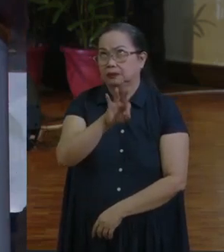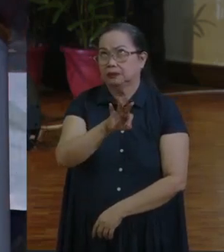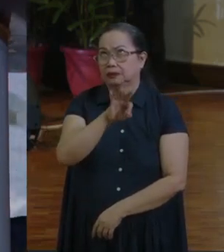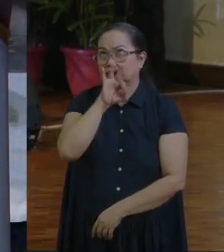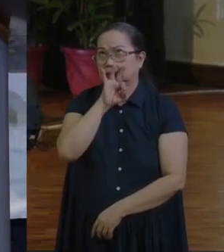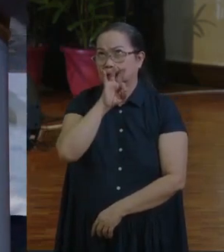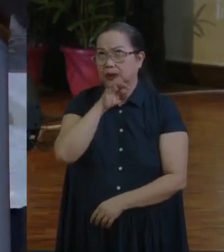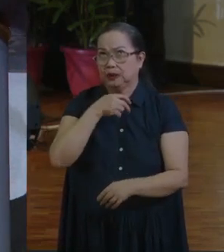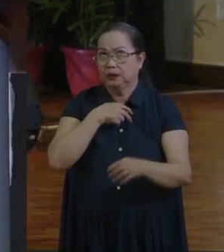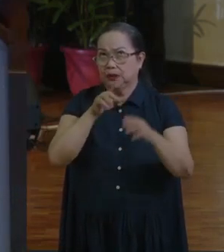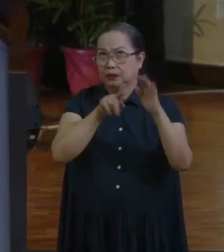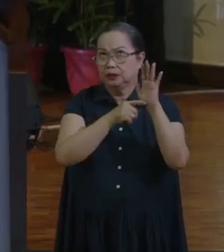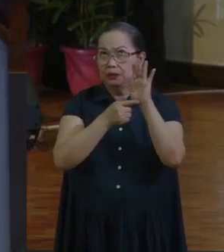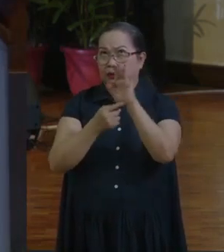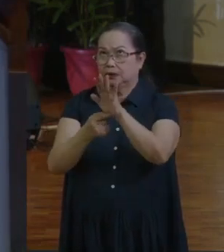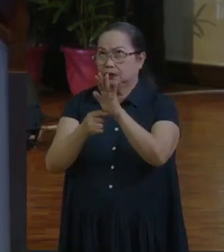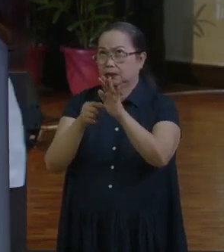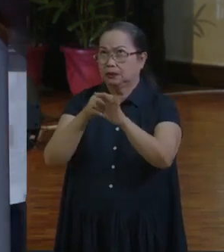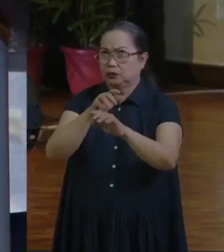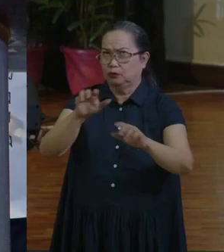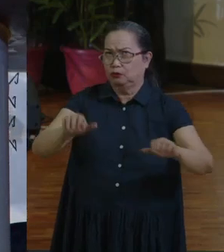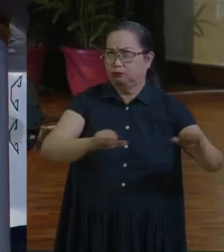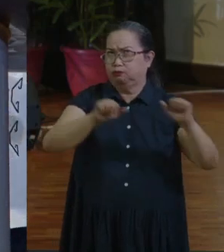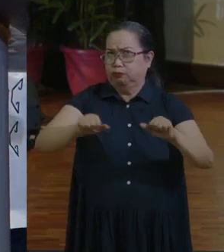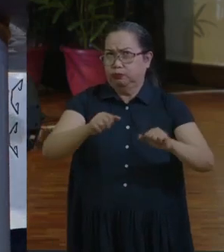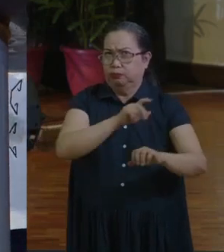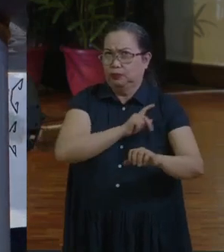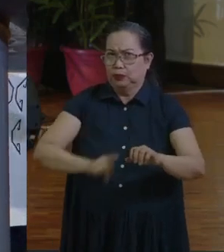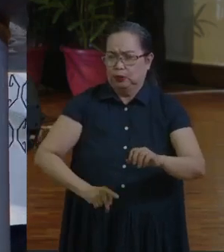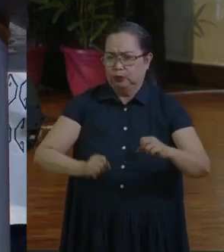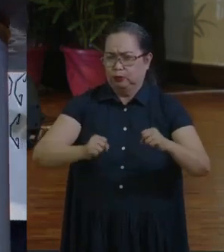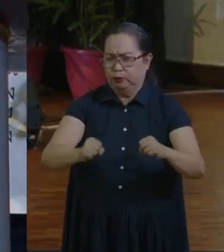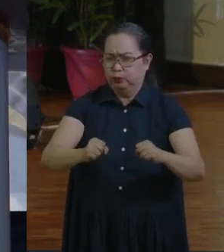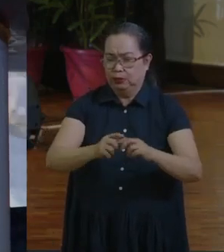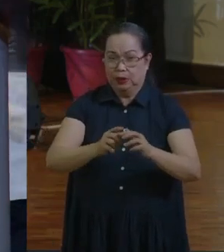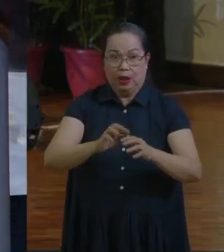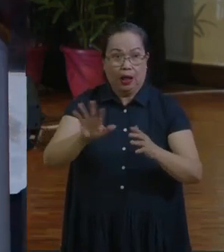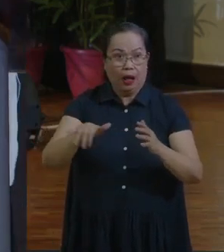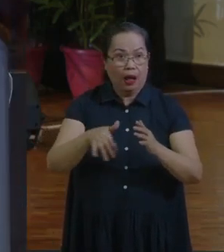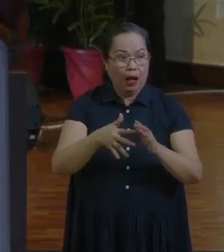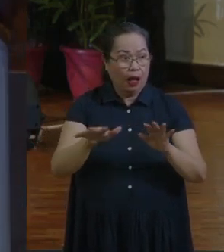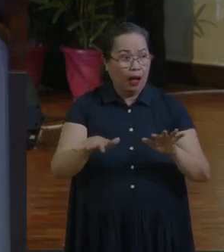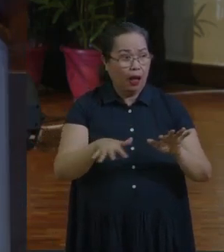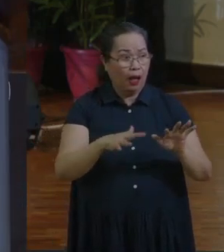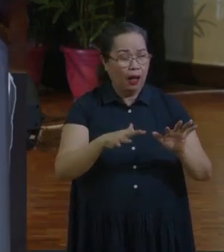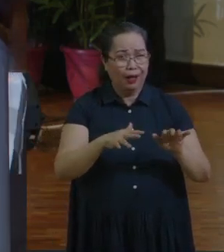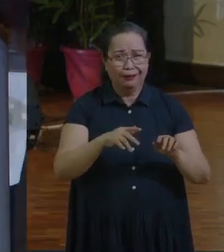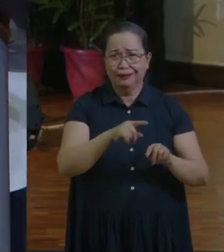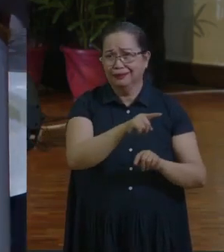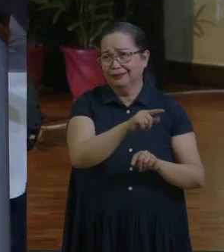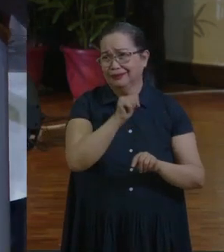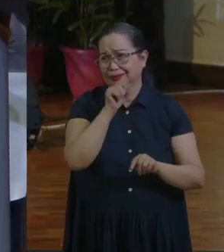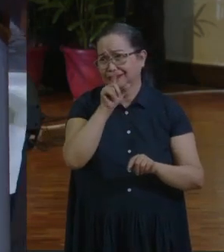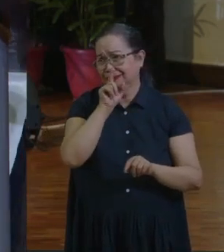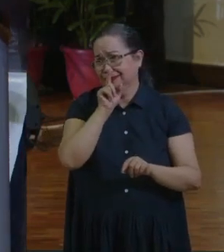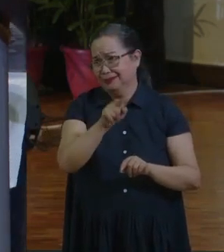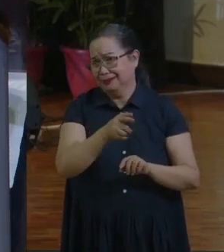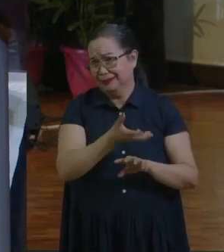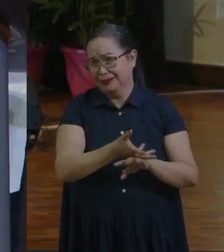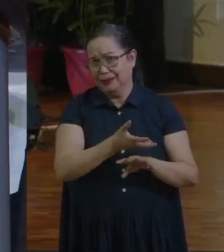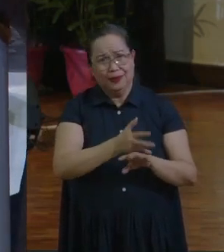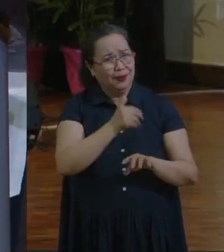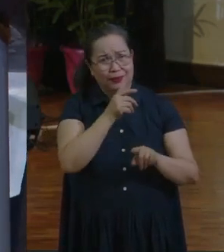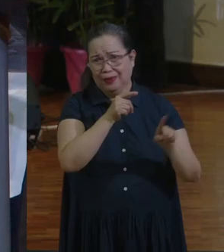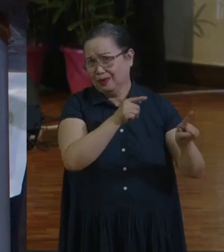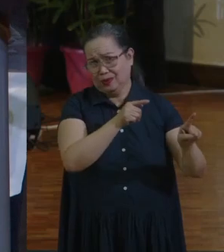sa pinortray na conquering king sa Old Testament. So natisod na sila, nag-stumble na sila. Ay, hindi ito